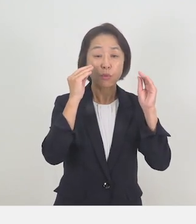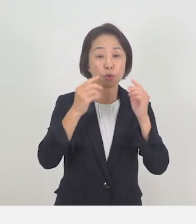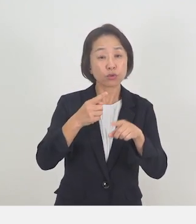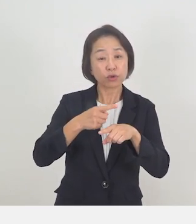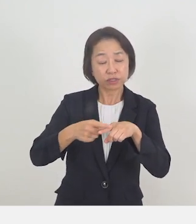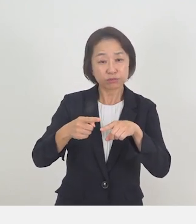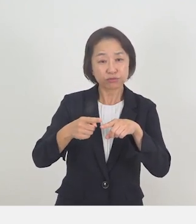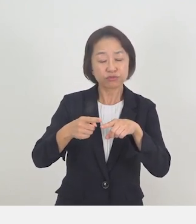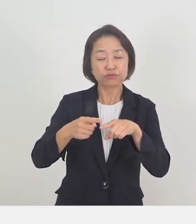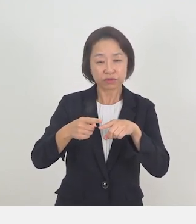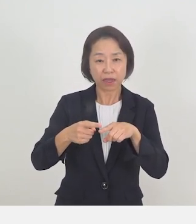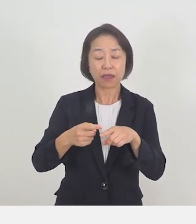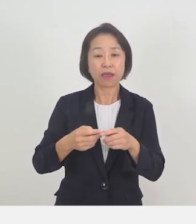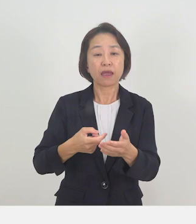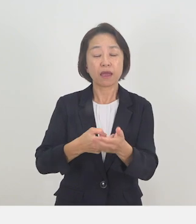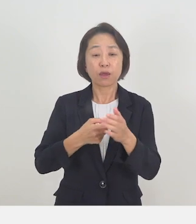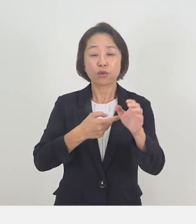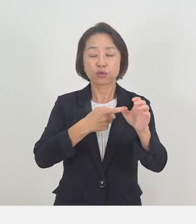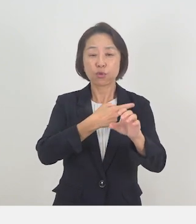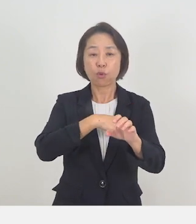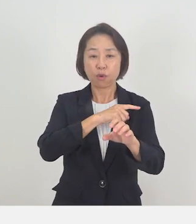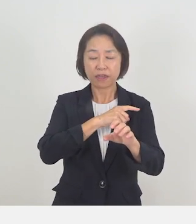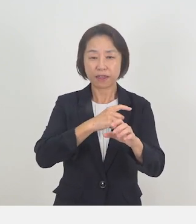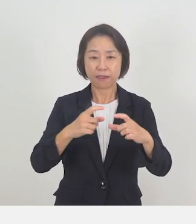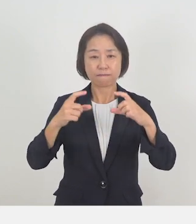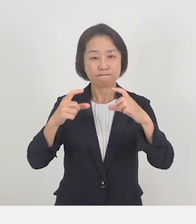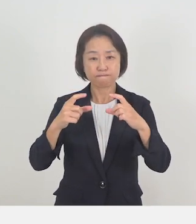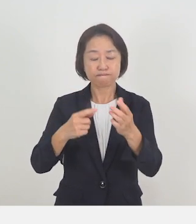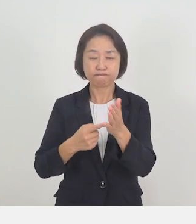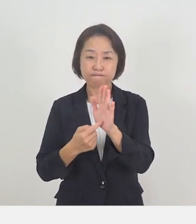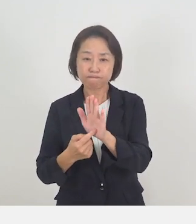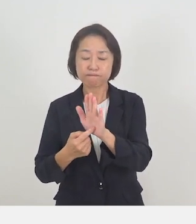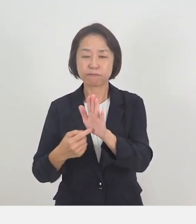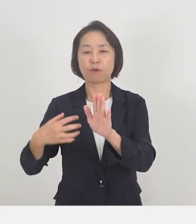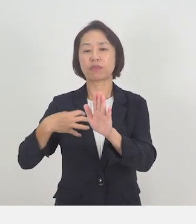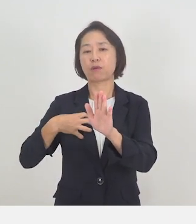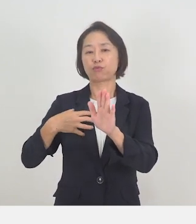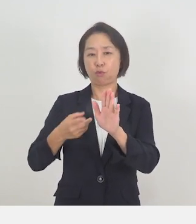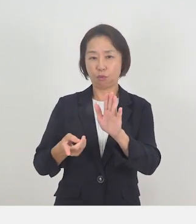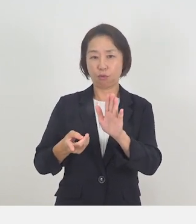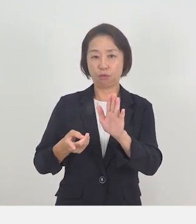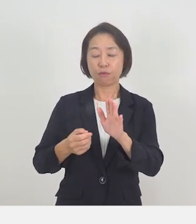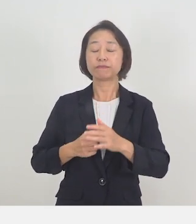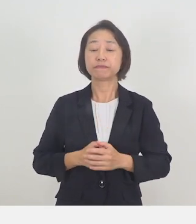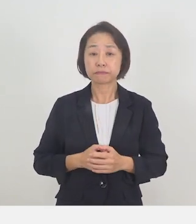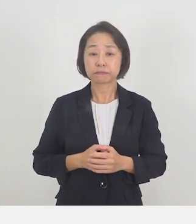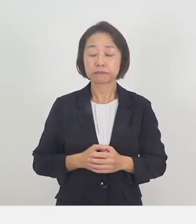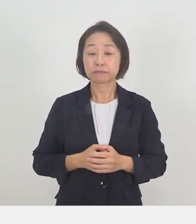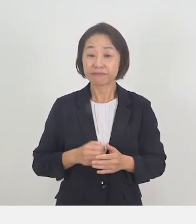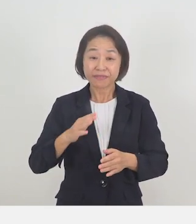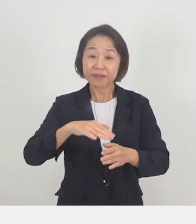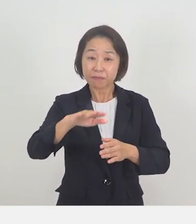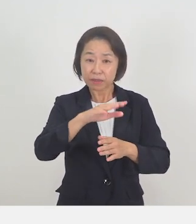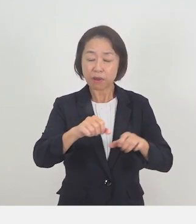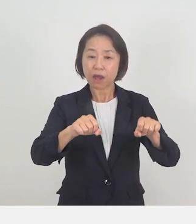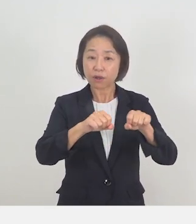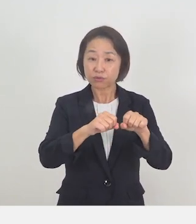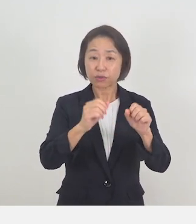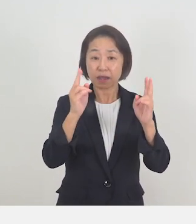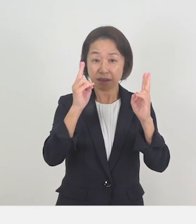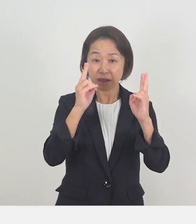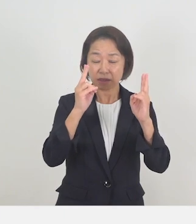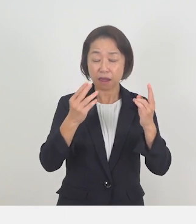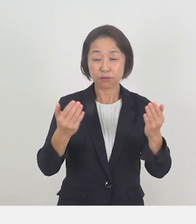して省エネ性能が表示されるよう必要な対応を実施する役割を担います次に皆様方中業